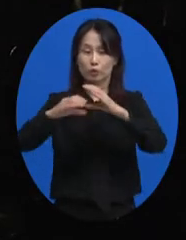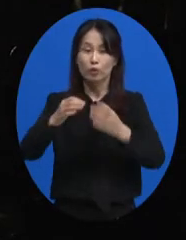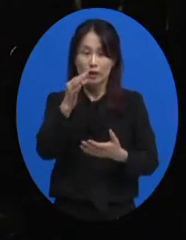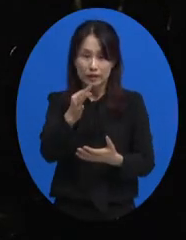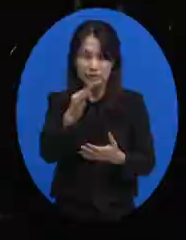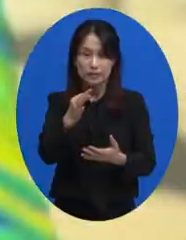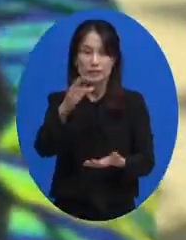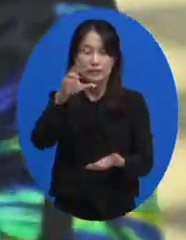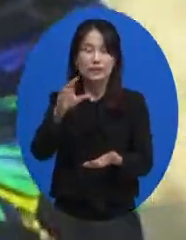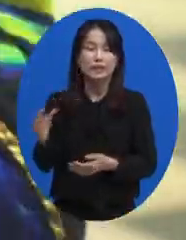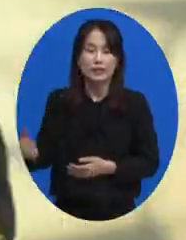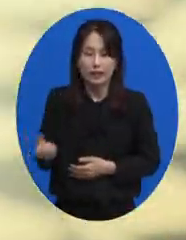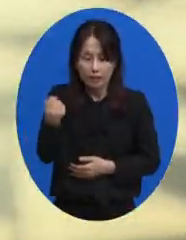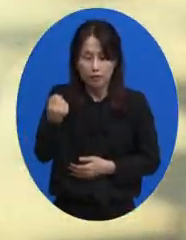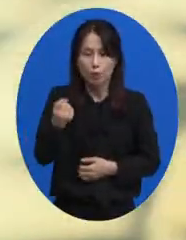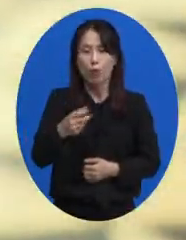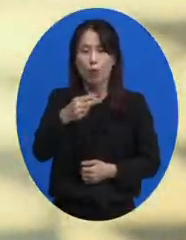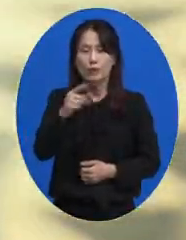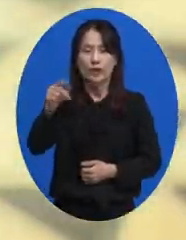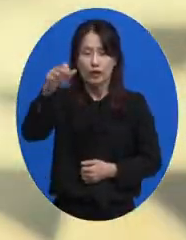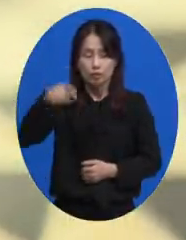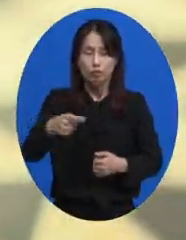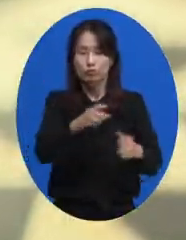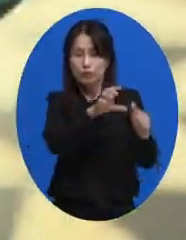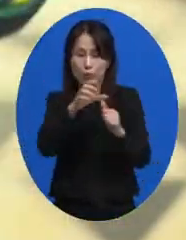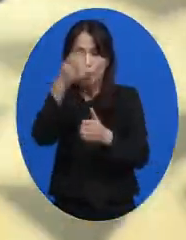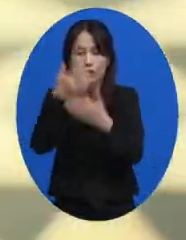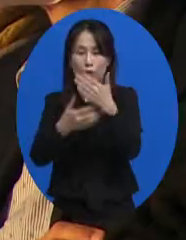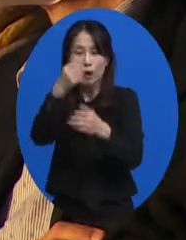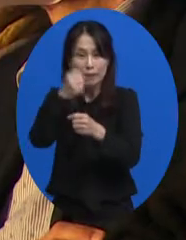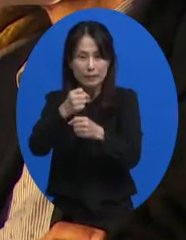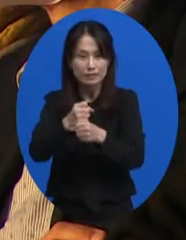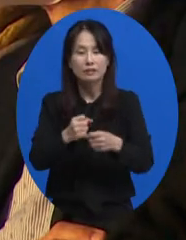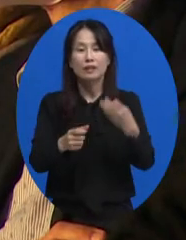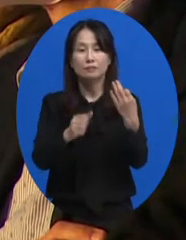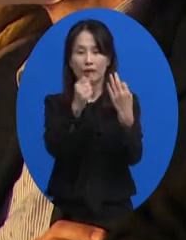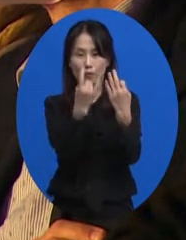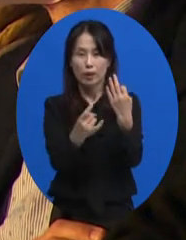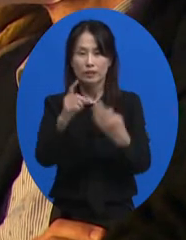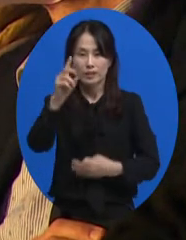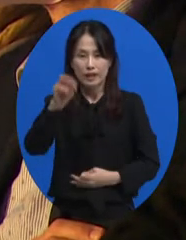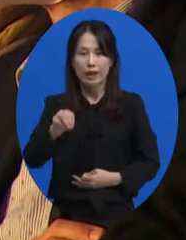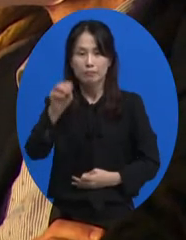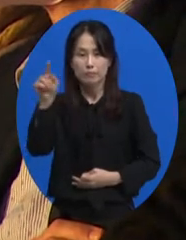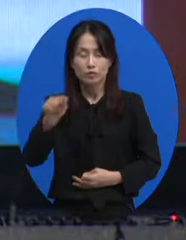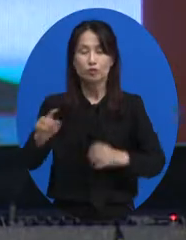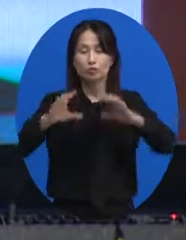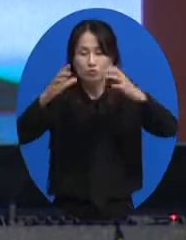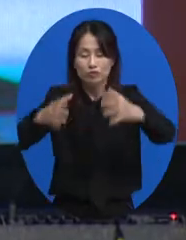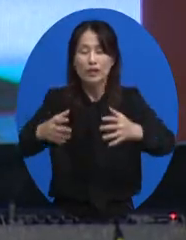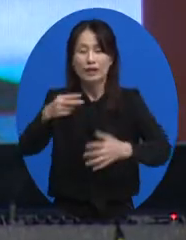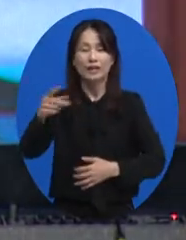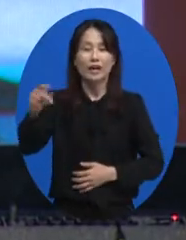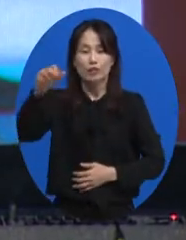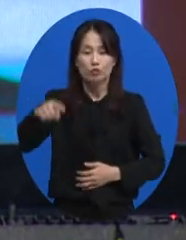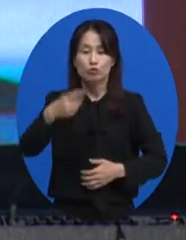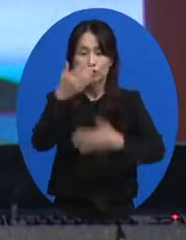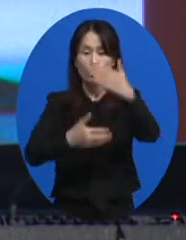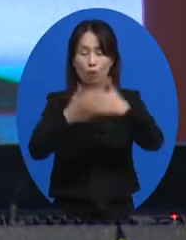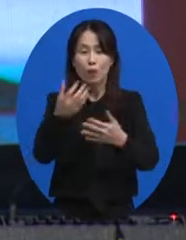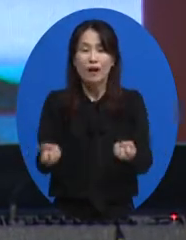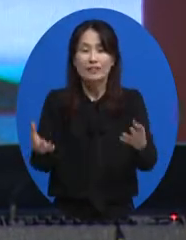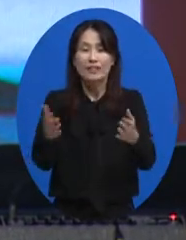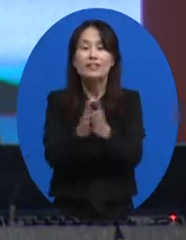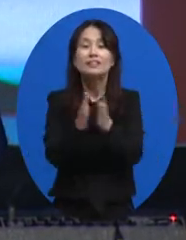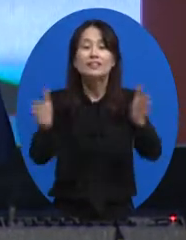소통의 가치를 다큐멘터리를 통해 널리 알리기 위해 앞장서고 있는 제14회 DMZ 국제 다큐멘터리 영화제 개막식이